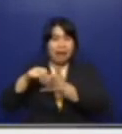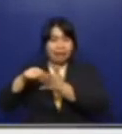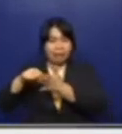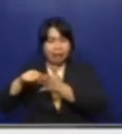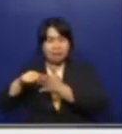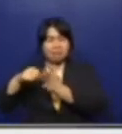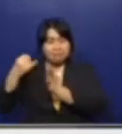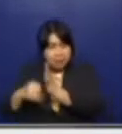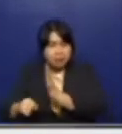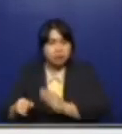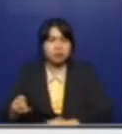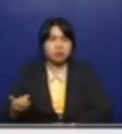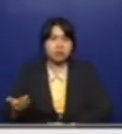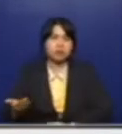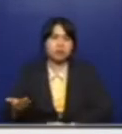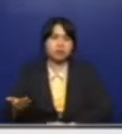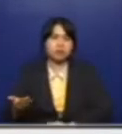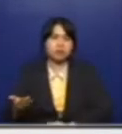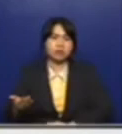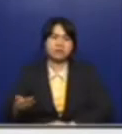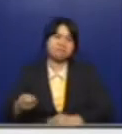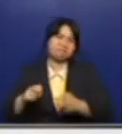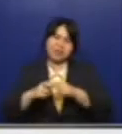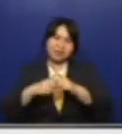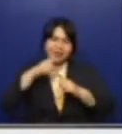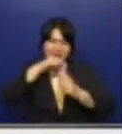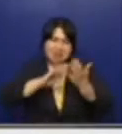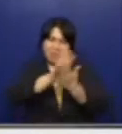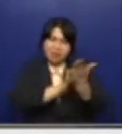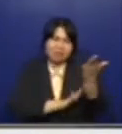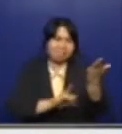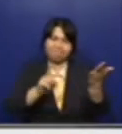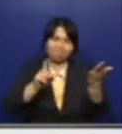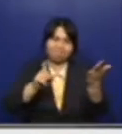ยบ้านเมืองจะลุกเป็นไฟทันที